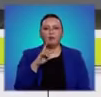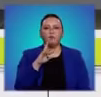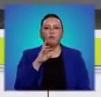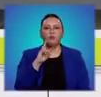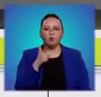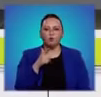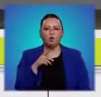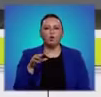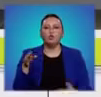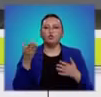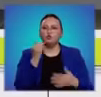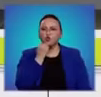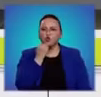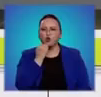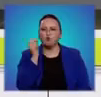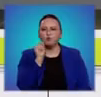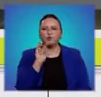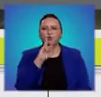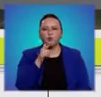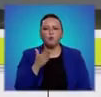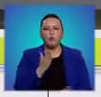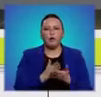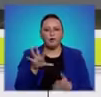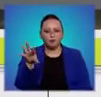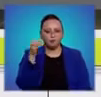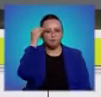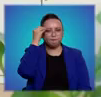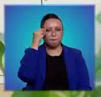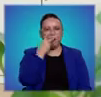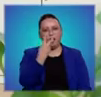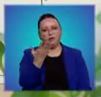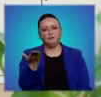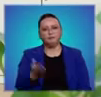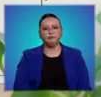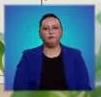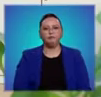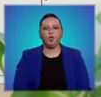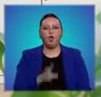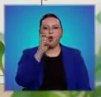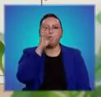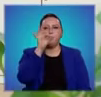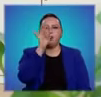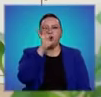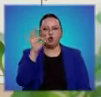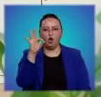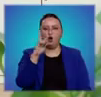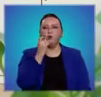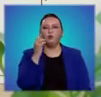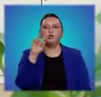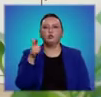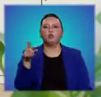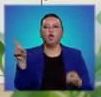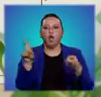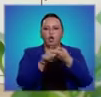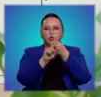болохоор цөөхөн бичигддэг үгнүүд байгааг нүдлэн тогтоож аваарэ. Бороо хэмээх үгсийг мөн үйл үгтэй холбон